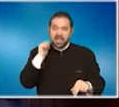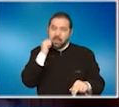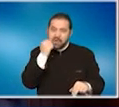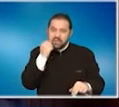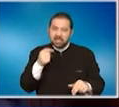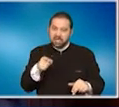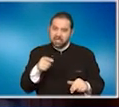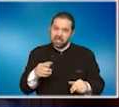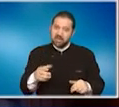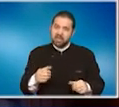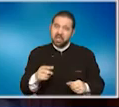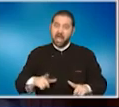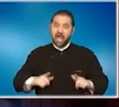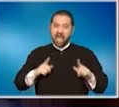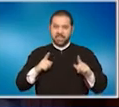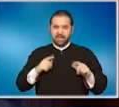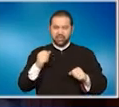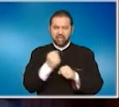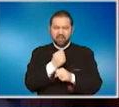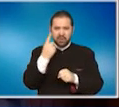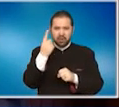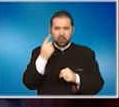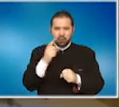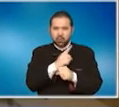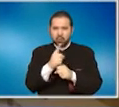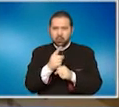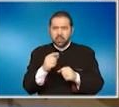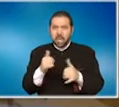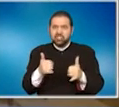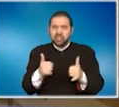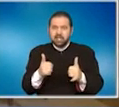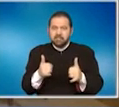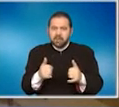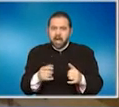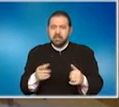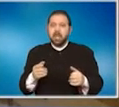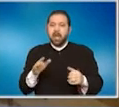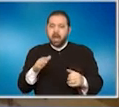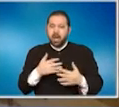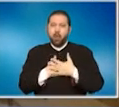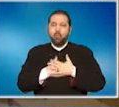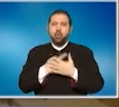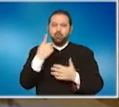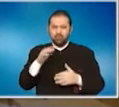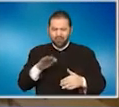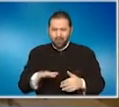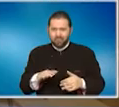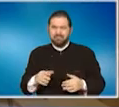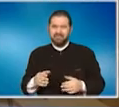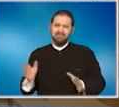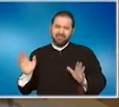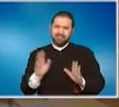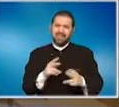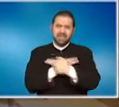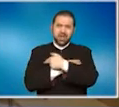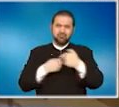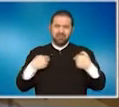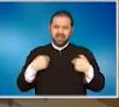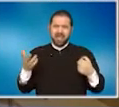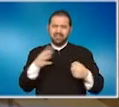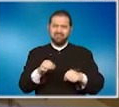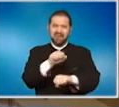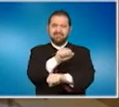trăit și și-a făcut așa un scenariu a tot ceea ce urma. A omorât un copil, este vrednic de moarte, va fi scos afară, va fi închis și a făcut